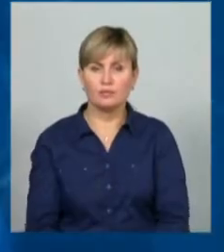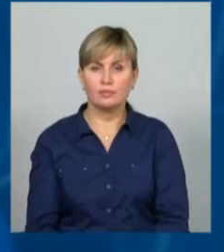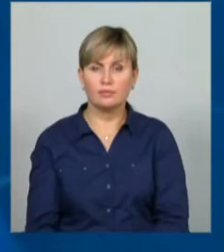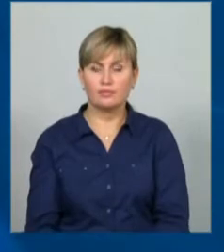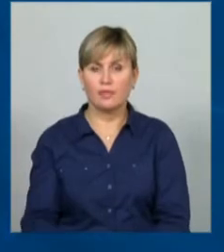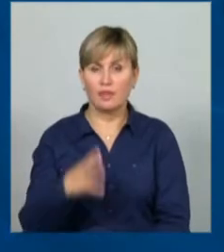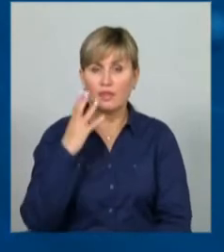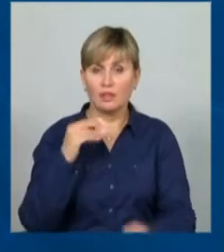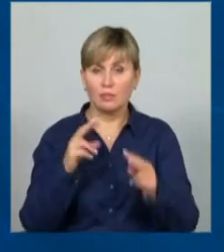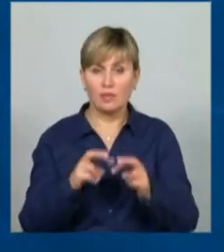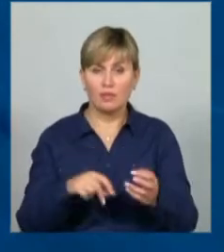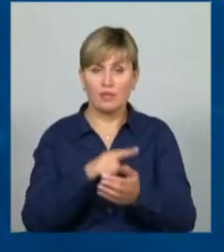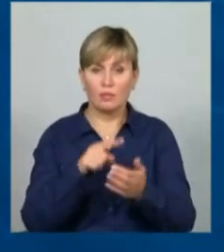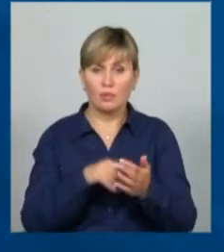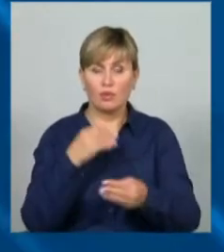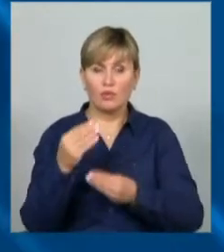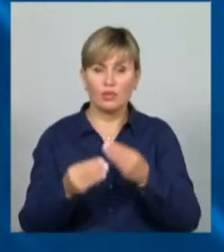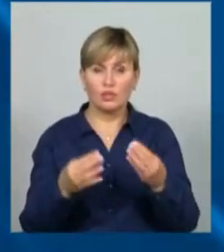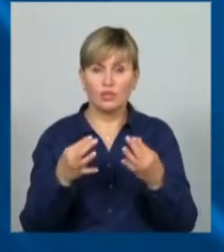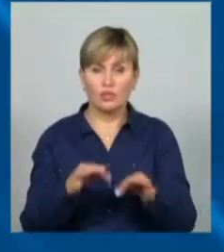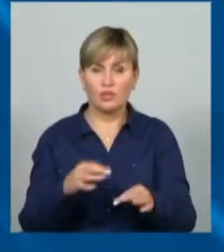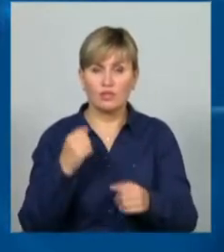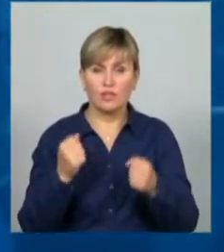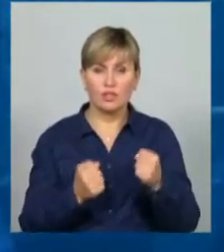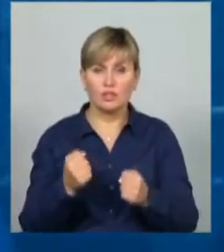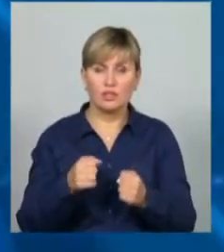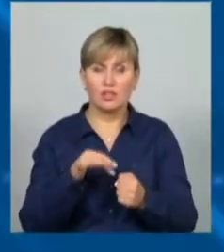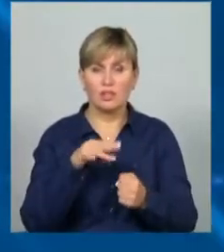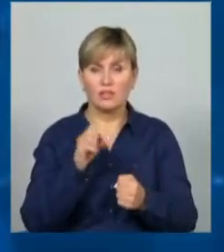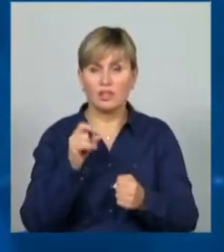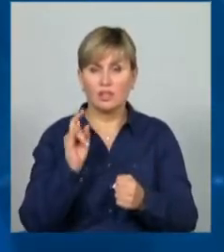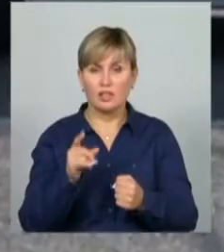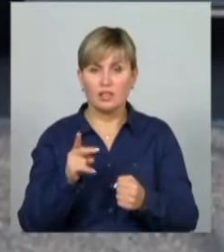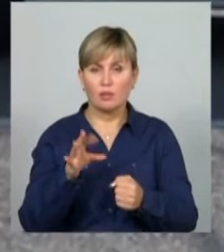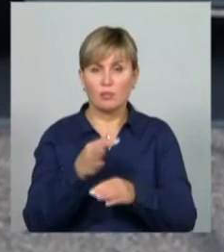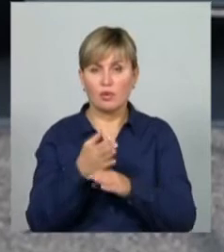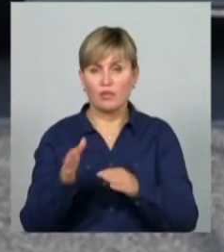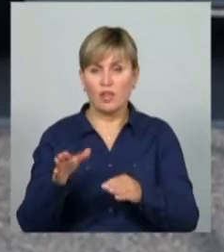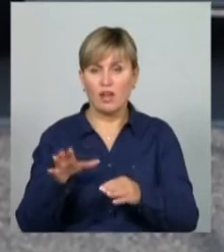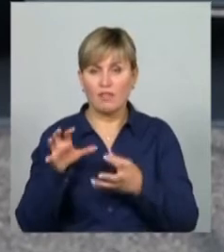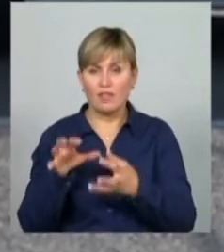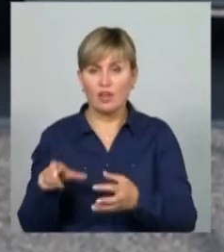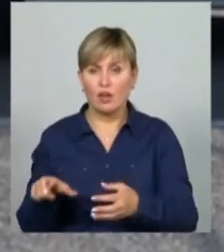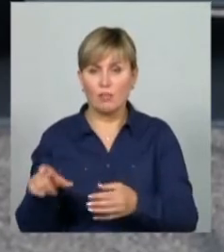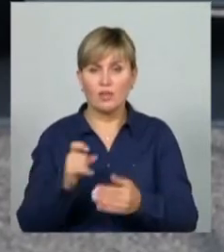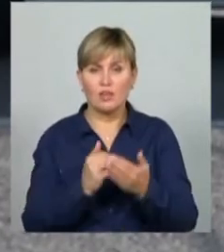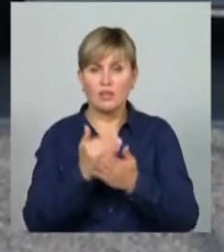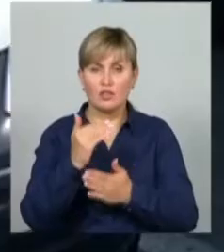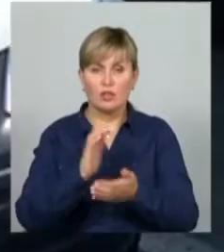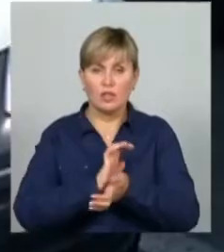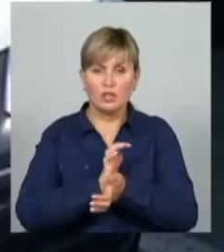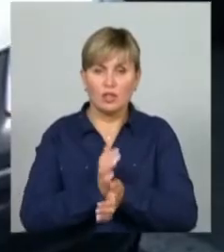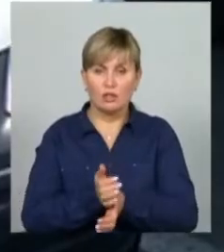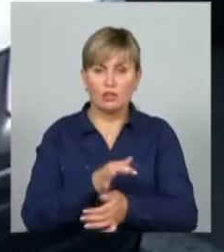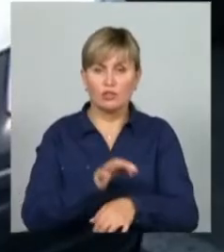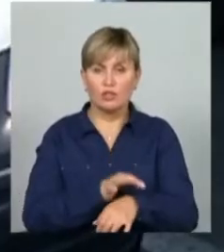В Алматы рассматривают вопрос о выдаче разрешения водителям инватакси двигаться по автобусной полосе. Из-за высокой загруженности автодорог